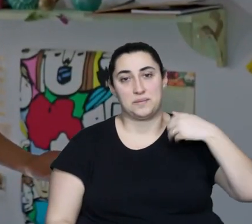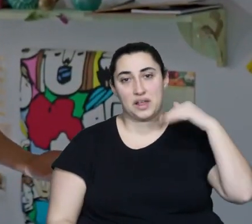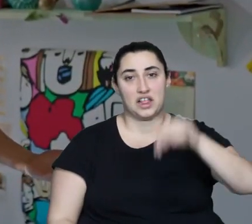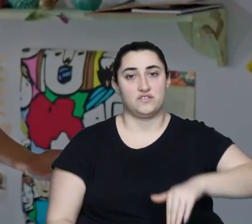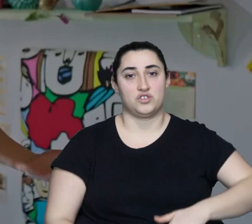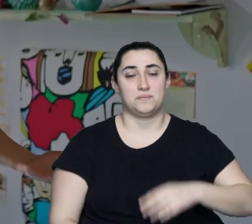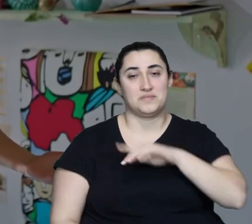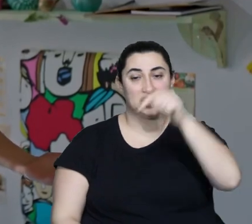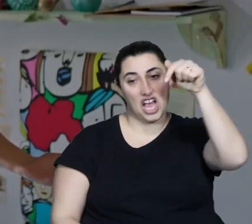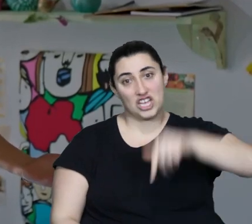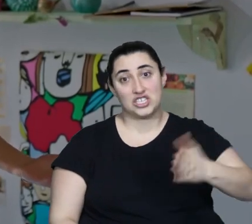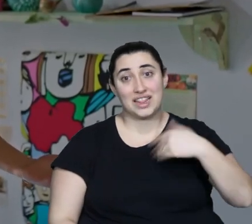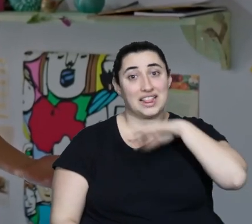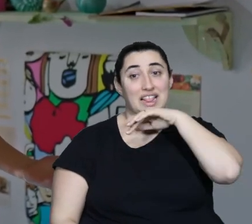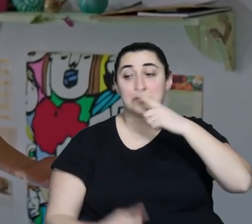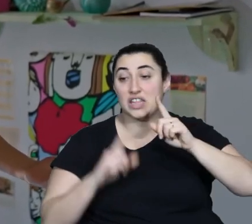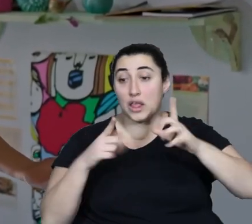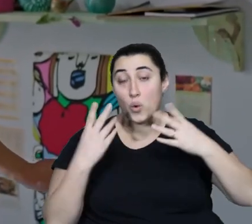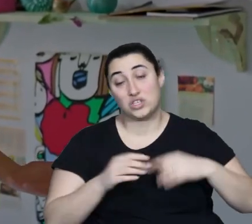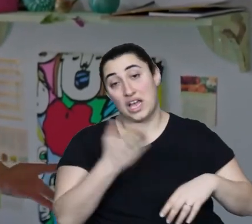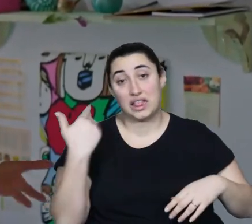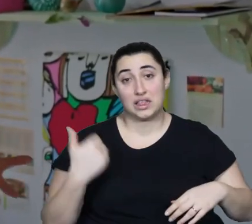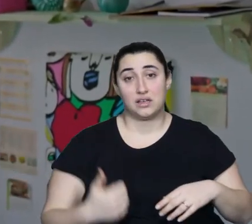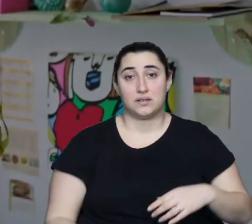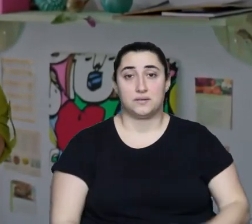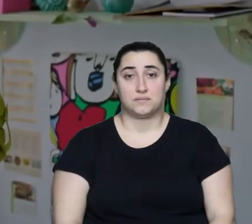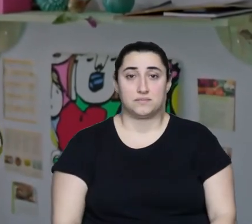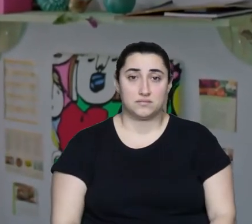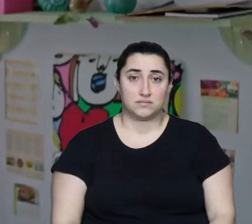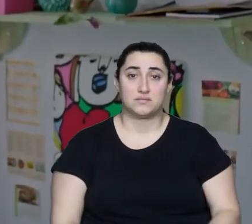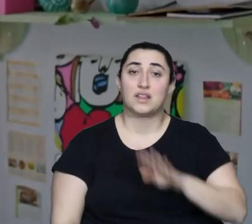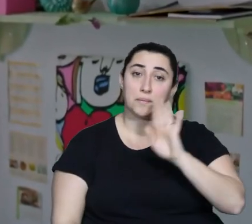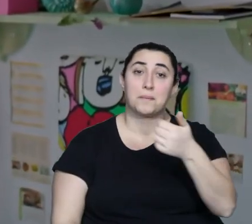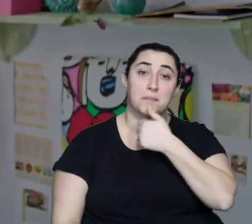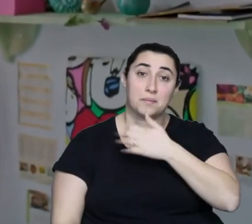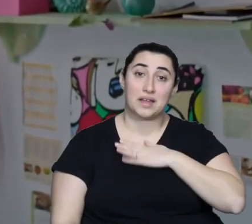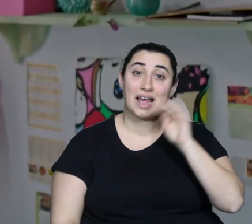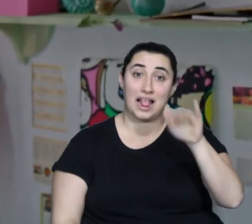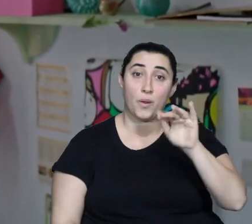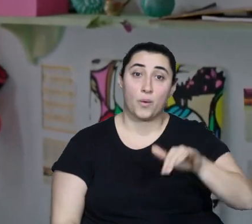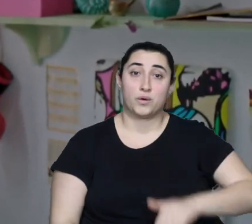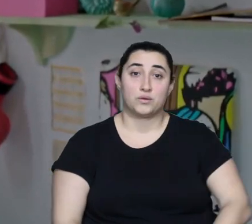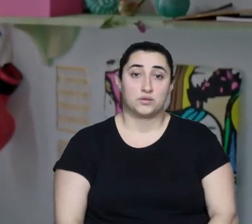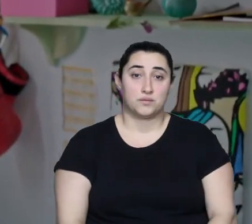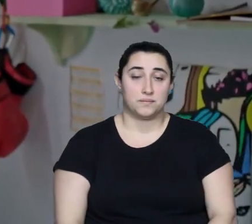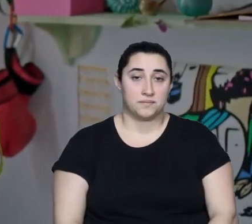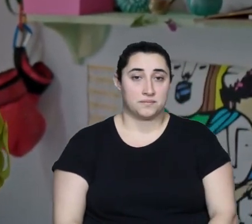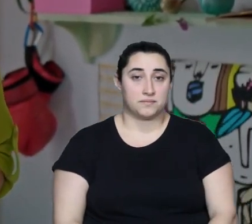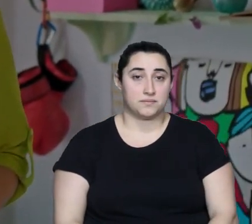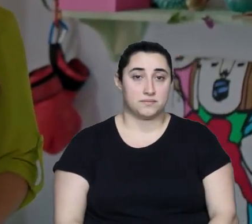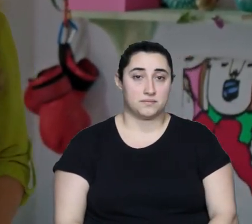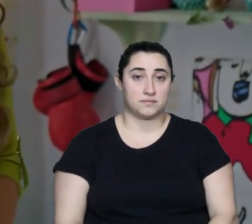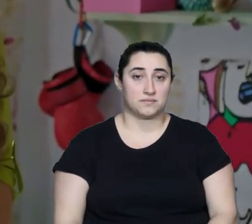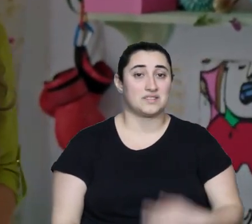alacağım. Siz de aşağı inin, bak dedenizin bir şeye ihtiyacı olur, hadi. Tamam babacığım, geliyoruz.